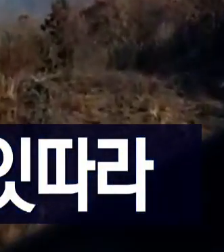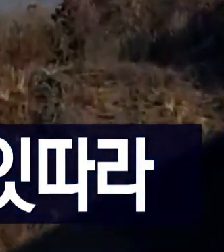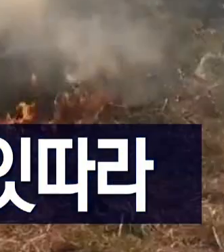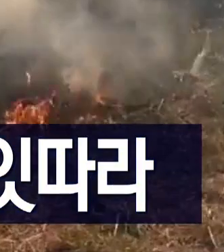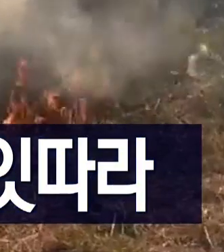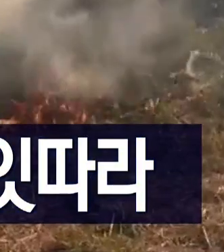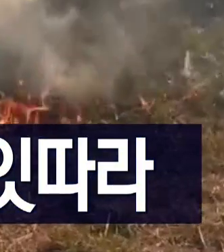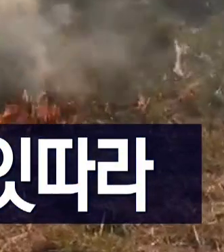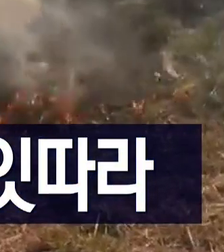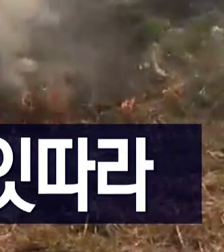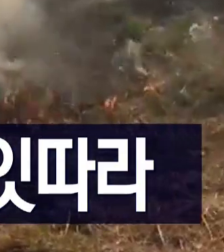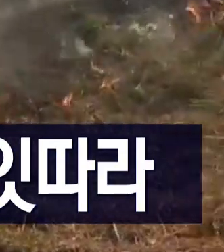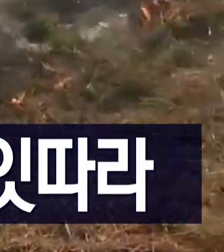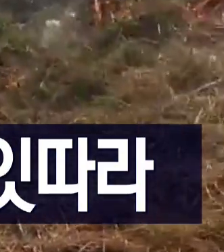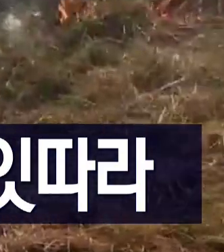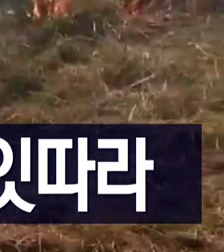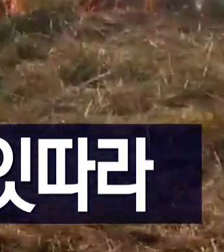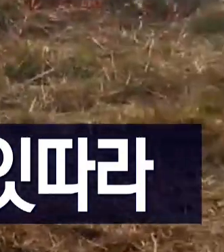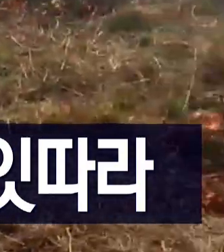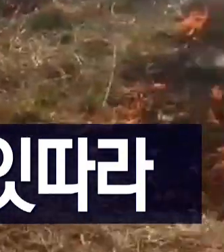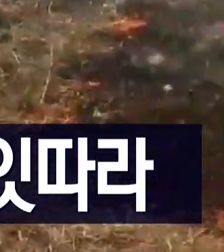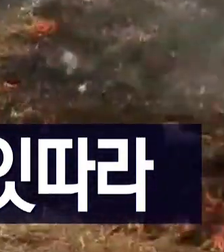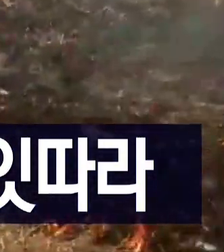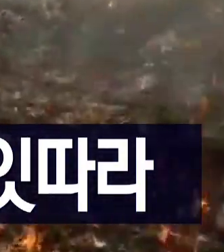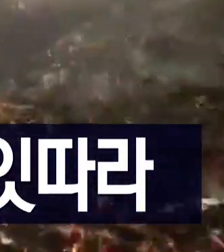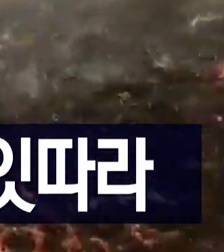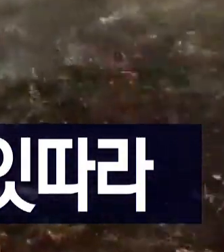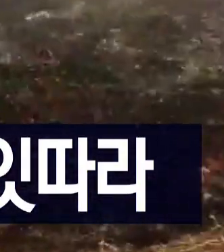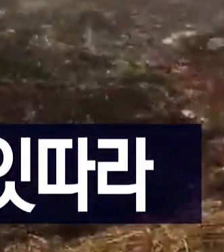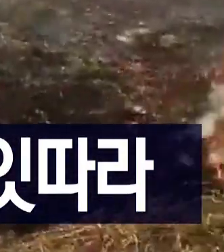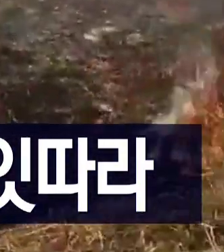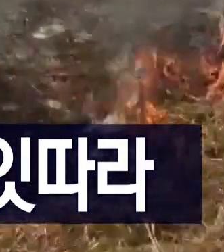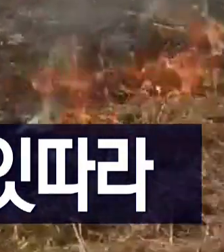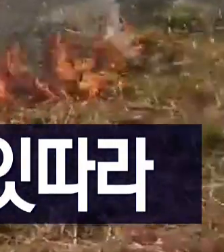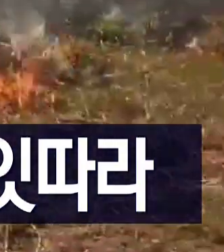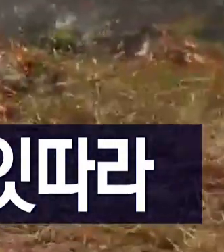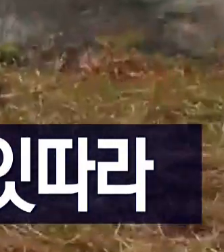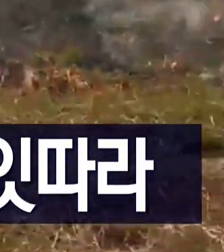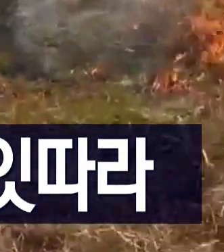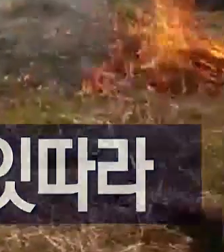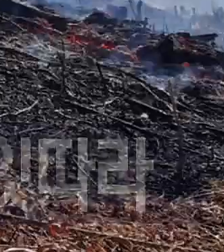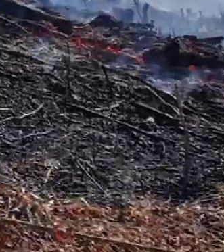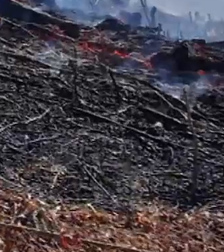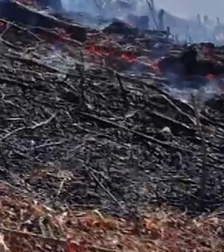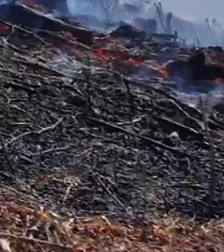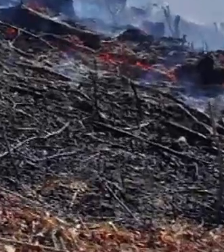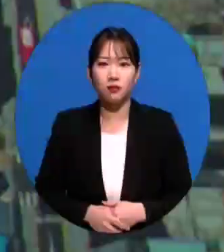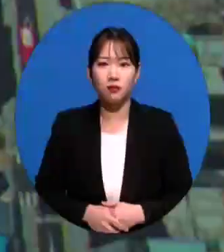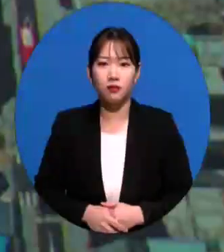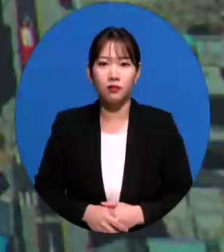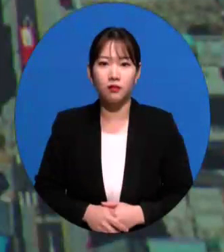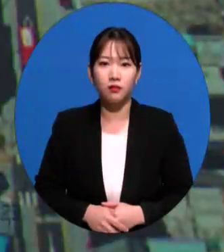건조한 날씨에 최근 광주 전남 곳곳에서 산불이 잇따르고 있습니다. 작은 불씨에도 주의가 필요합니다.